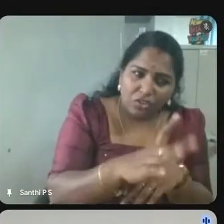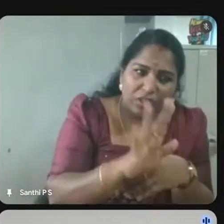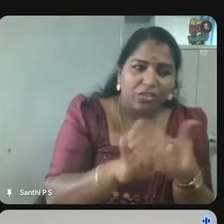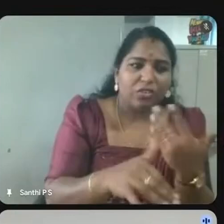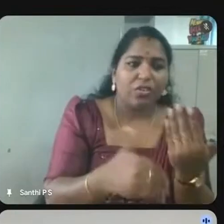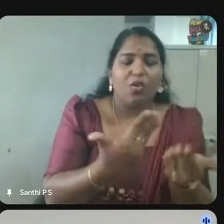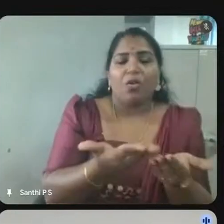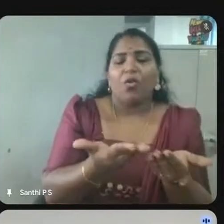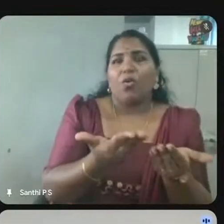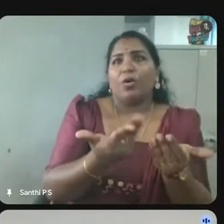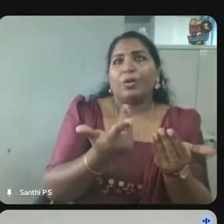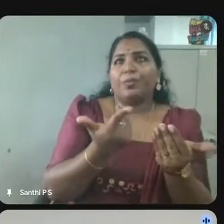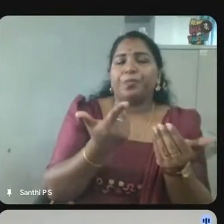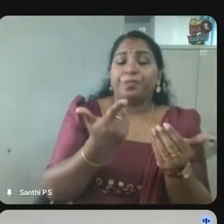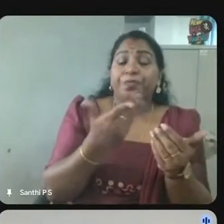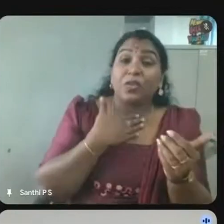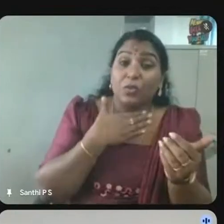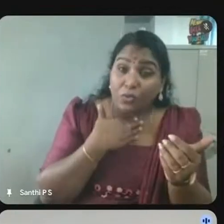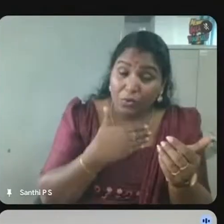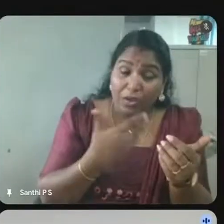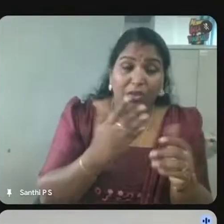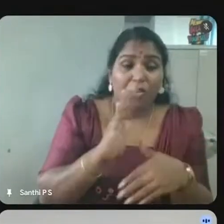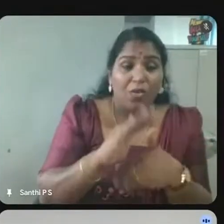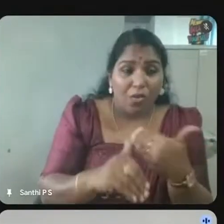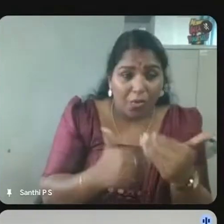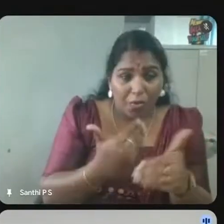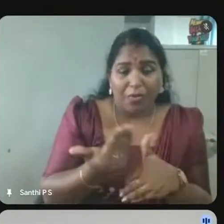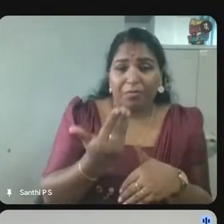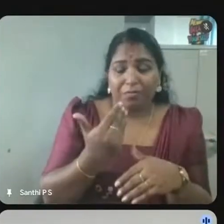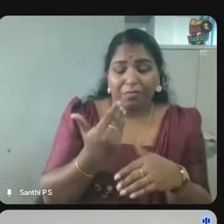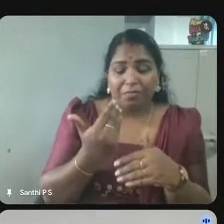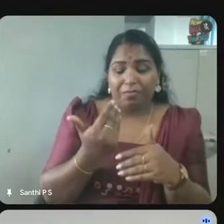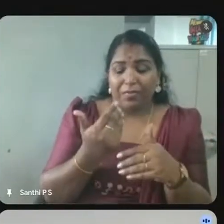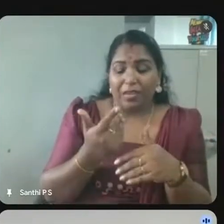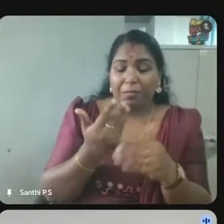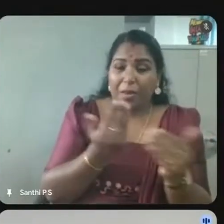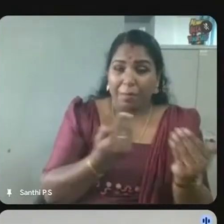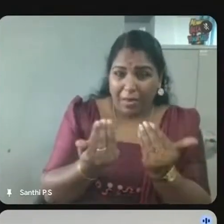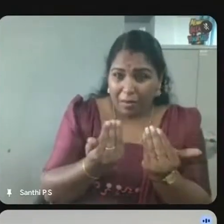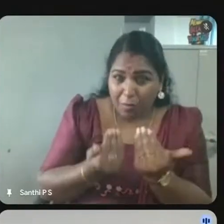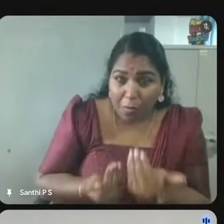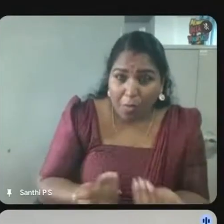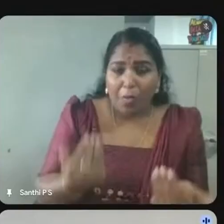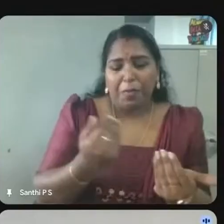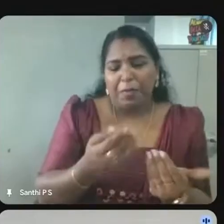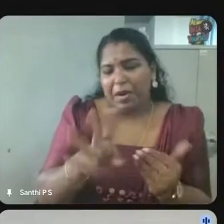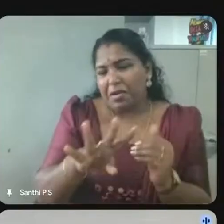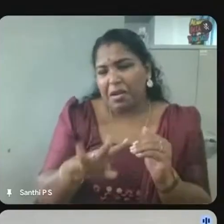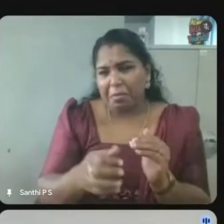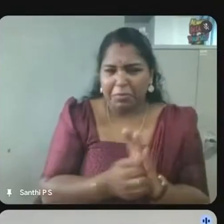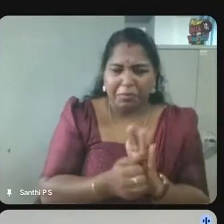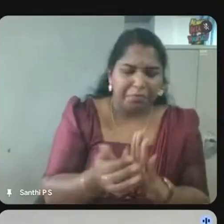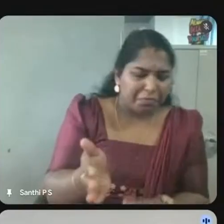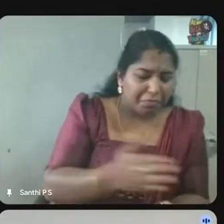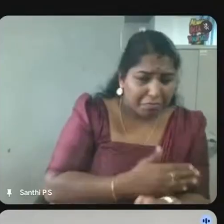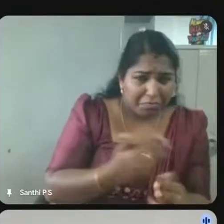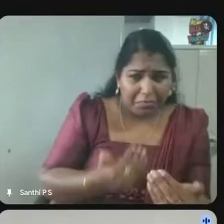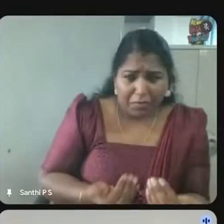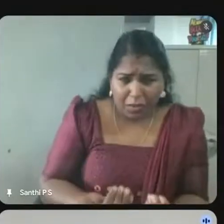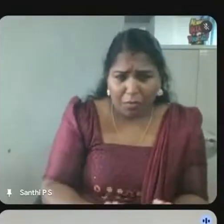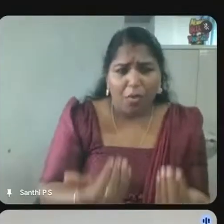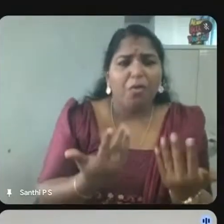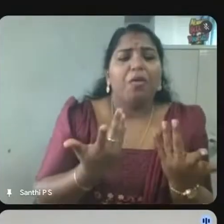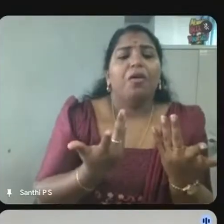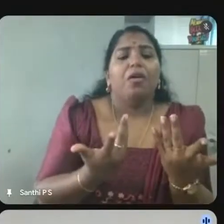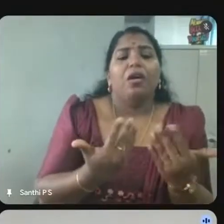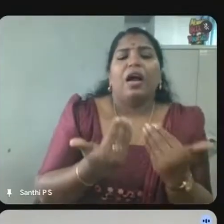മാസം തികയാതെ ജനിക്കുന്ന കുട്ടികൾക്ക് വരുന്ന റെറ്റിനോപ്പത്തി ഓഫ് പ്രിമച്യൂരിറ്റി, ഒരു പരിധി വരെ റെറ്റിനൈറ്റിസ് പിഗ്മെന്റോസ, ഇവയെല്ലാം ഇതുമൂലം ഉണ്ടാവുന്ന